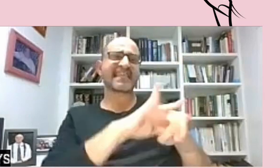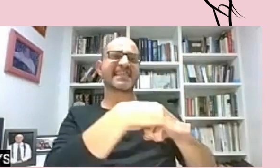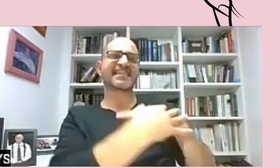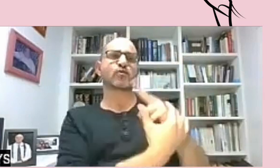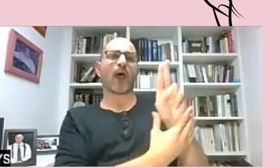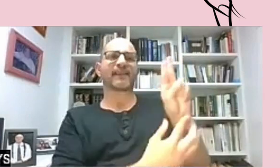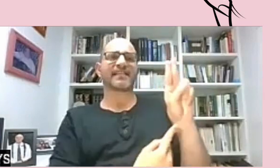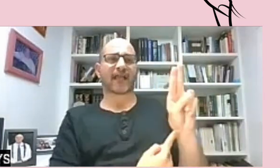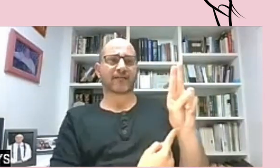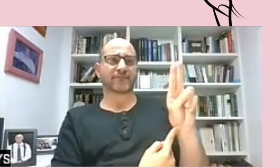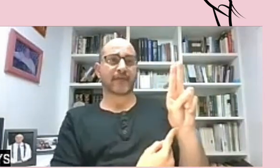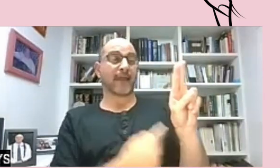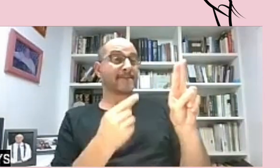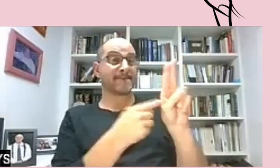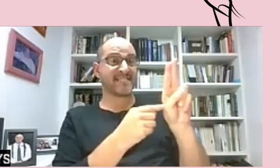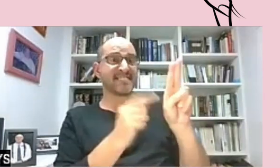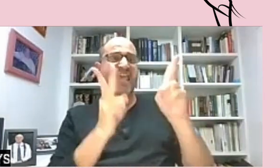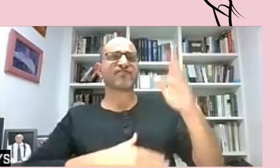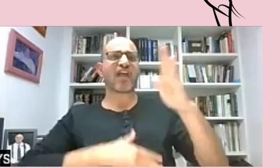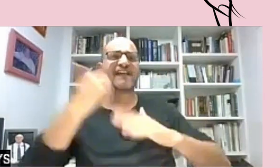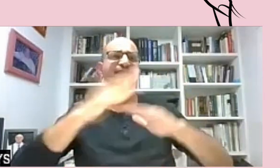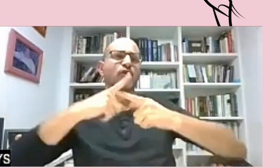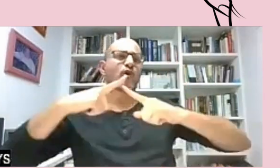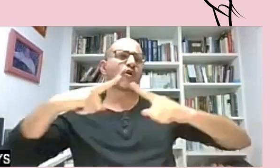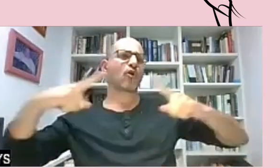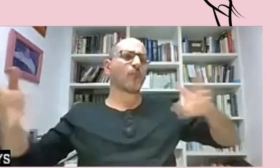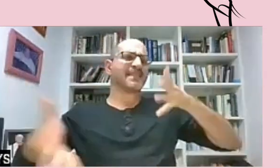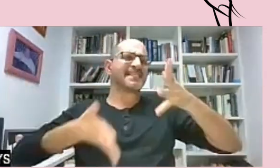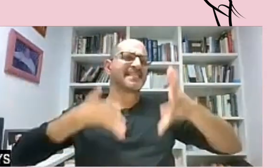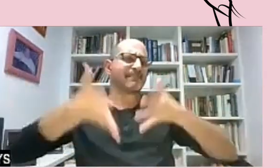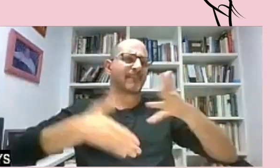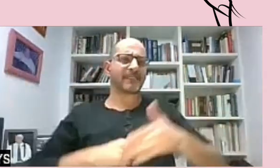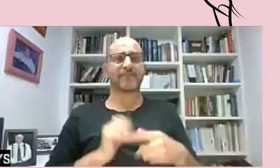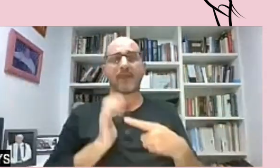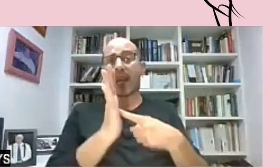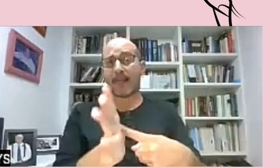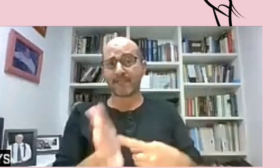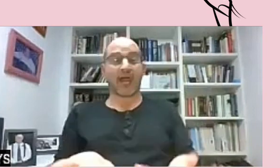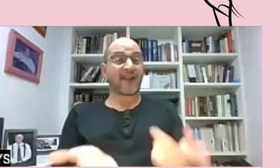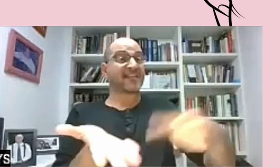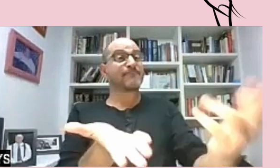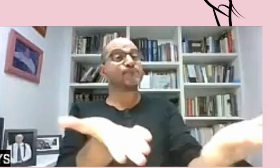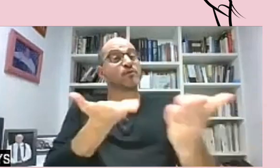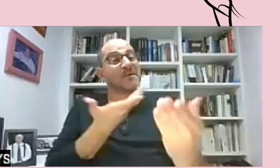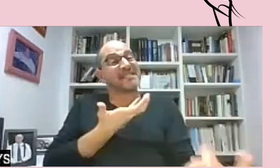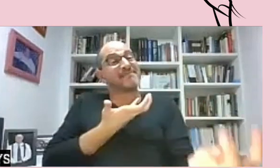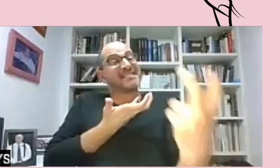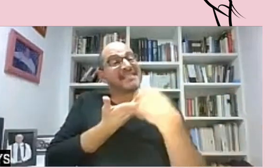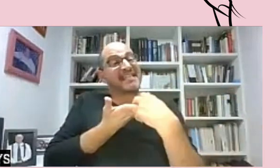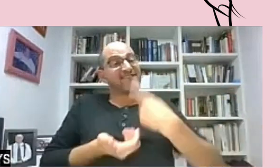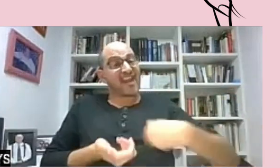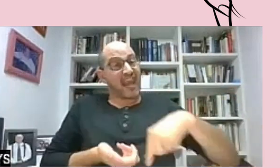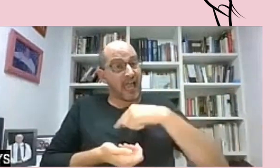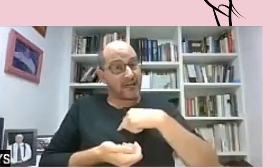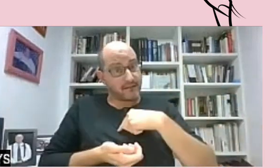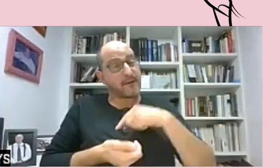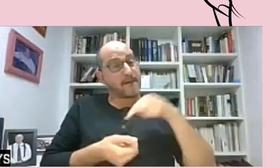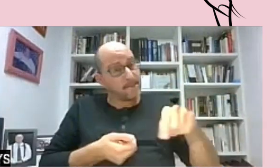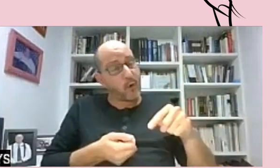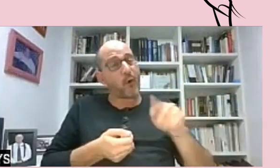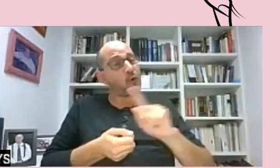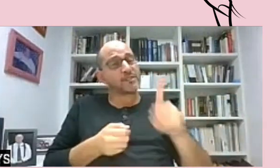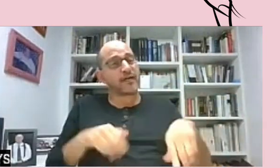זה נקרא תצורת יד אחת. אפשר לבנות מזה כמה סימנים. למשל, אתם מוזמנים גם להצטרף